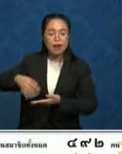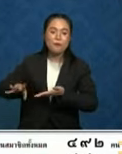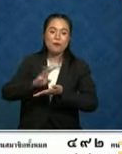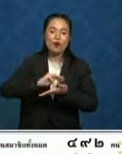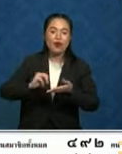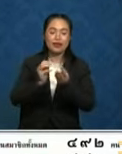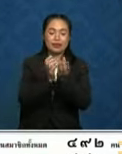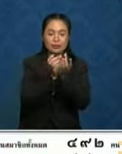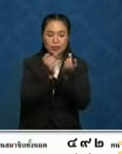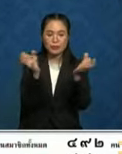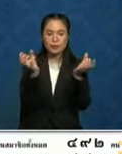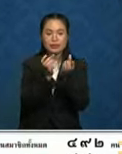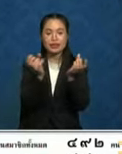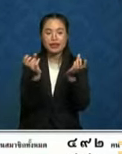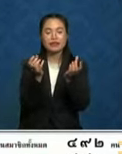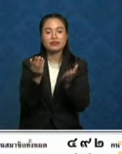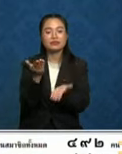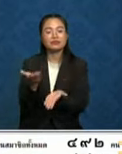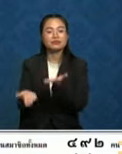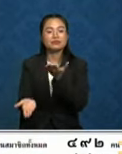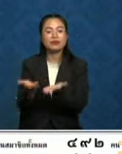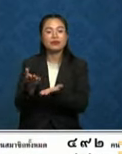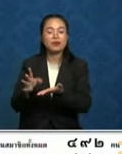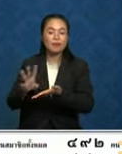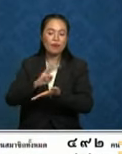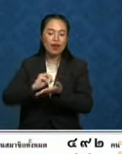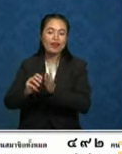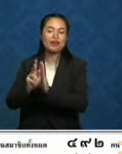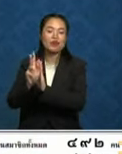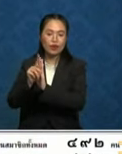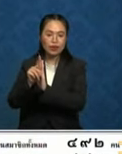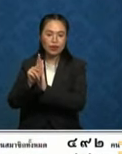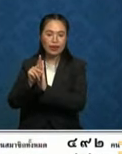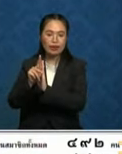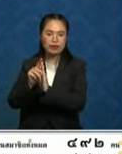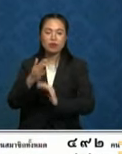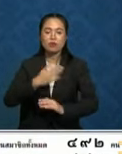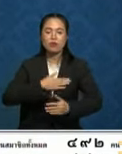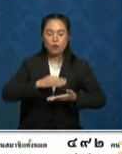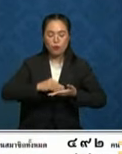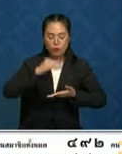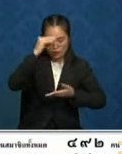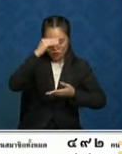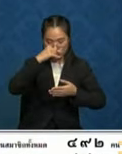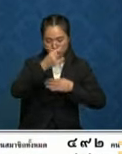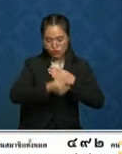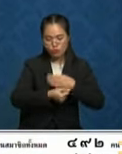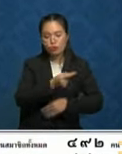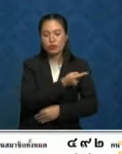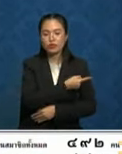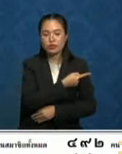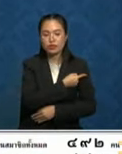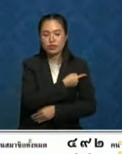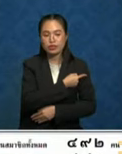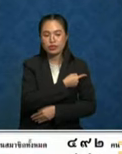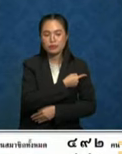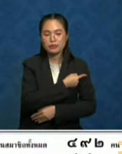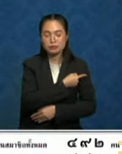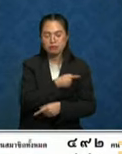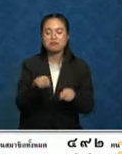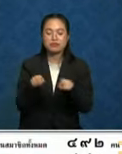ธรรมศาสตร์แม้กระทั่งมหาวิทยาลัยขอนแก่นที่ผมเรียนจบระดับปริญญาตรีมาในส่วนที่